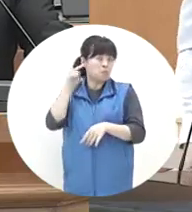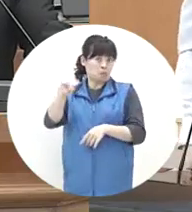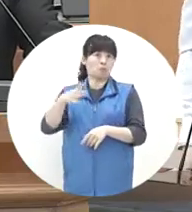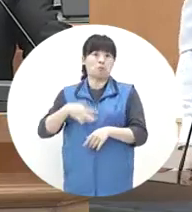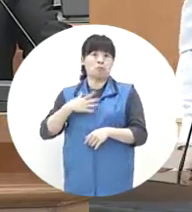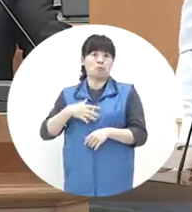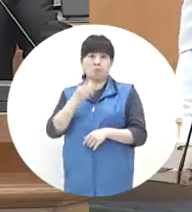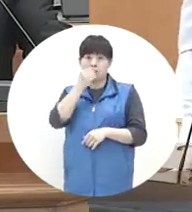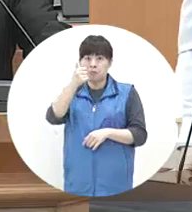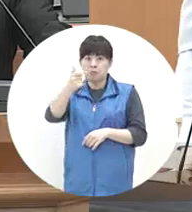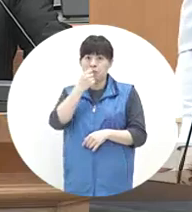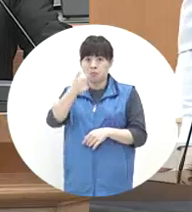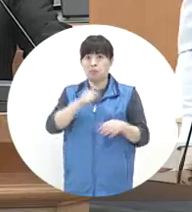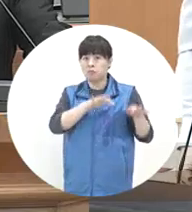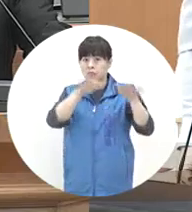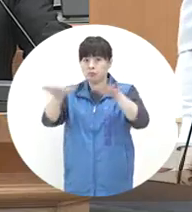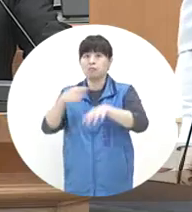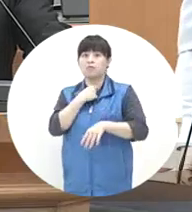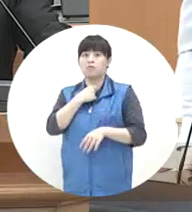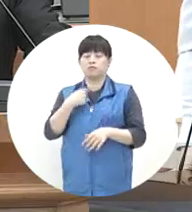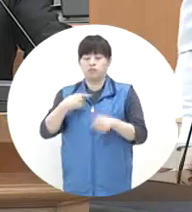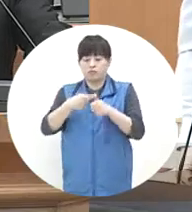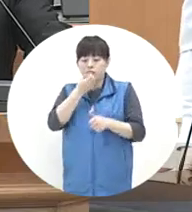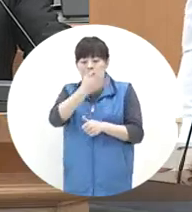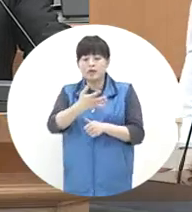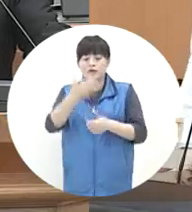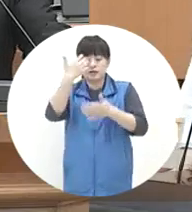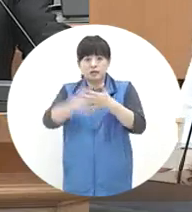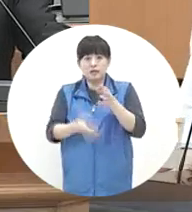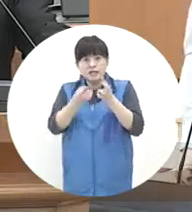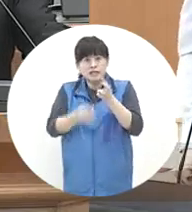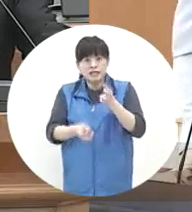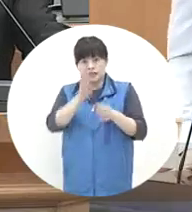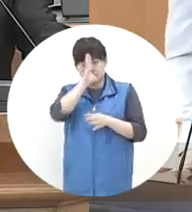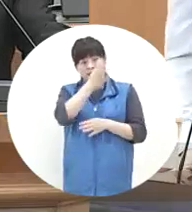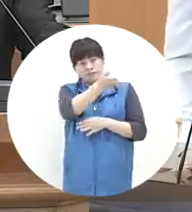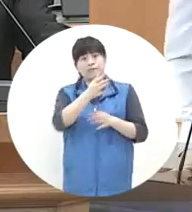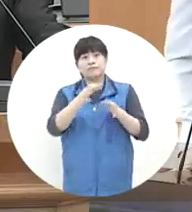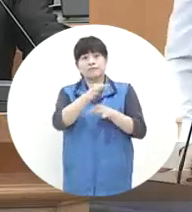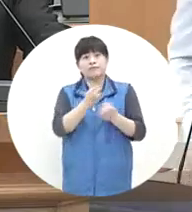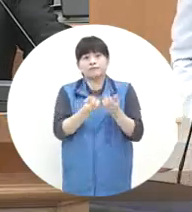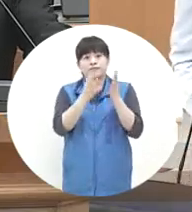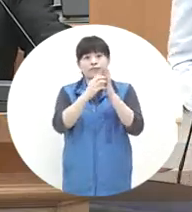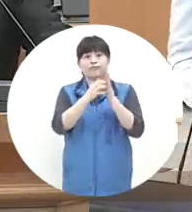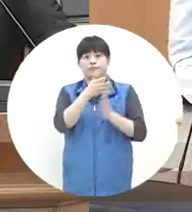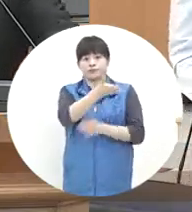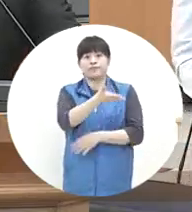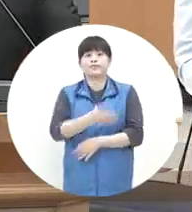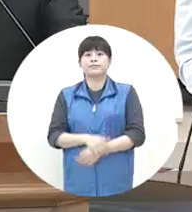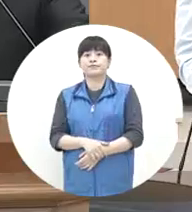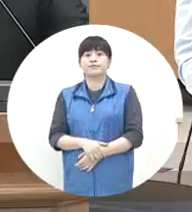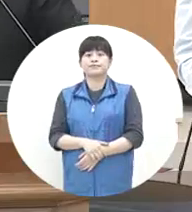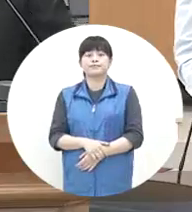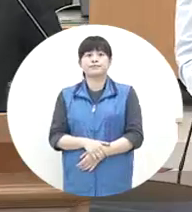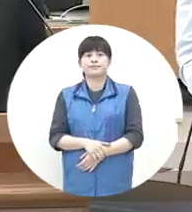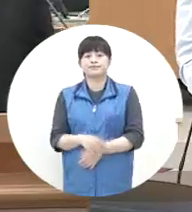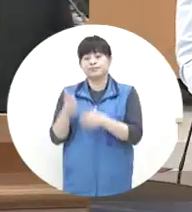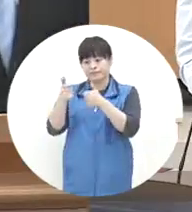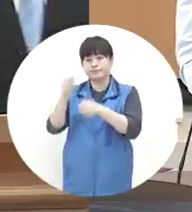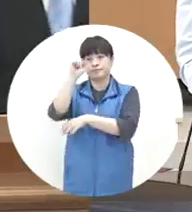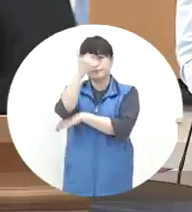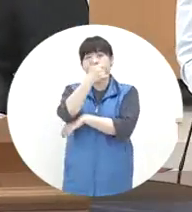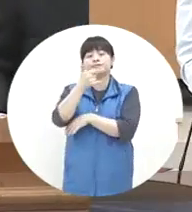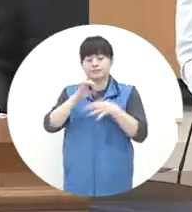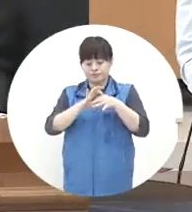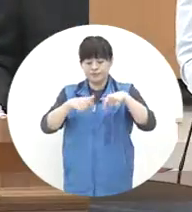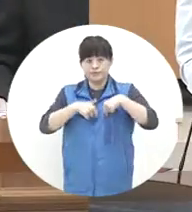好吃的东西。所以我先讲这样，其他的我请经发局做一个详细的补充一下。 好。 谢谢一桌持续关